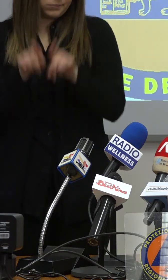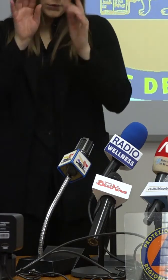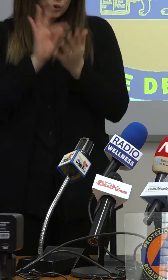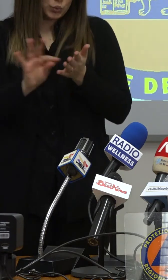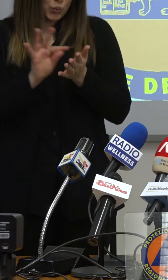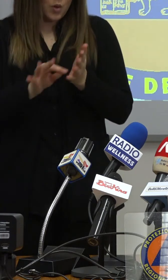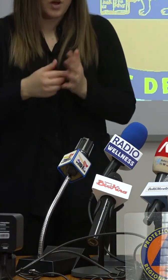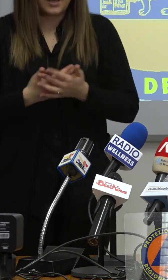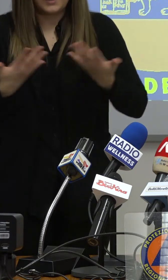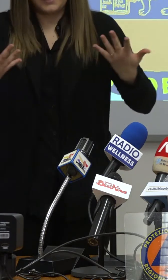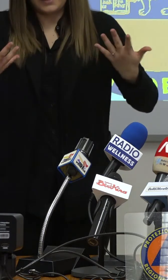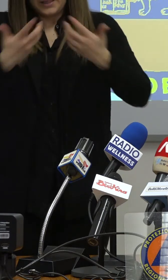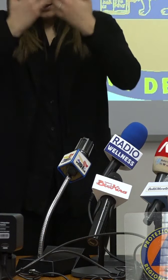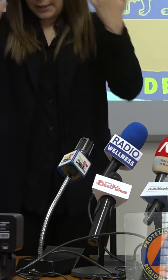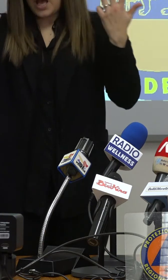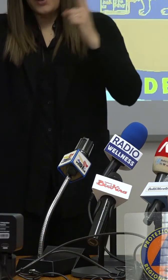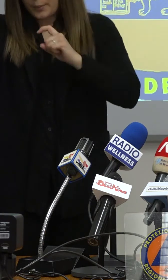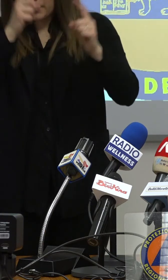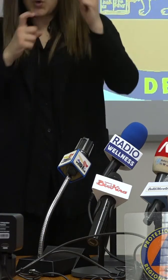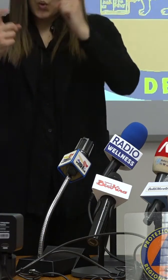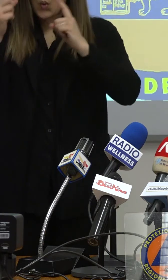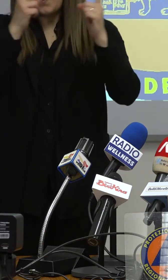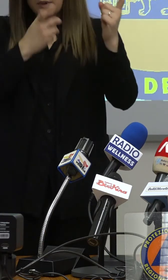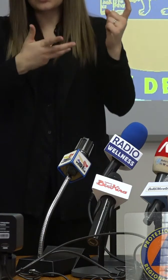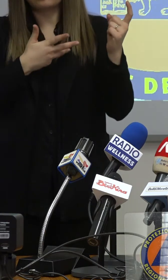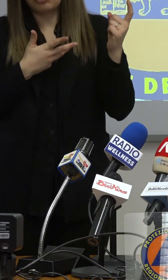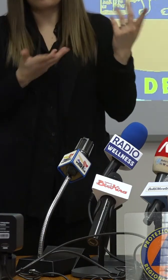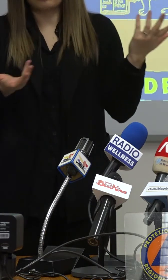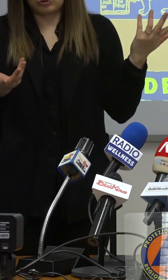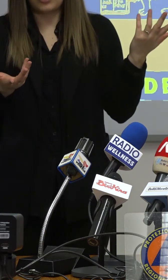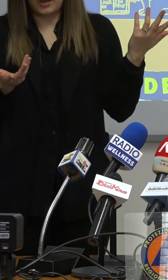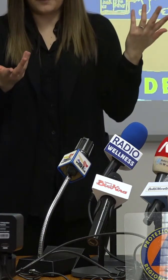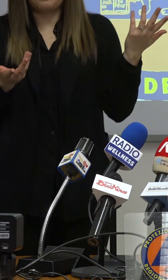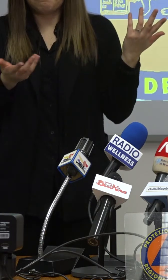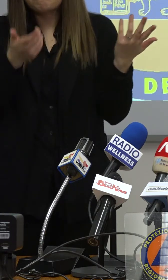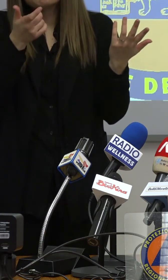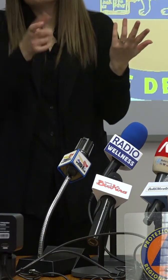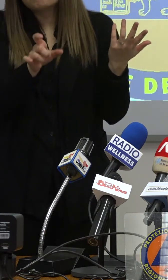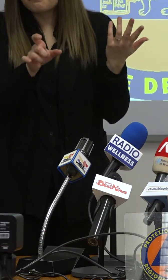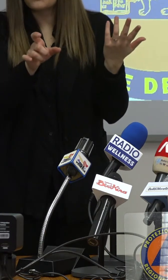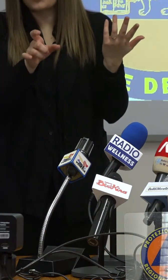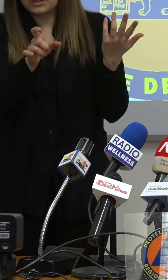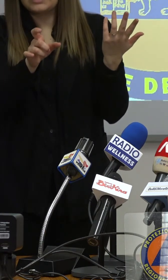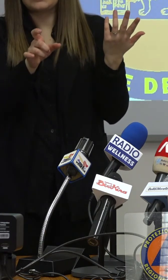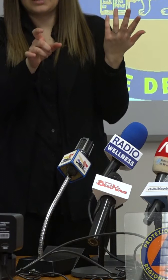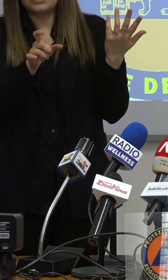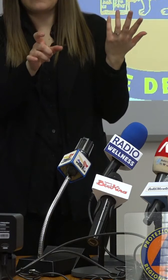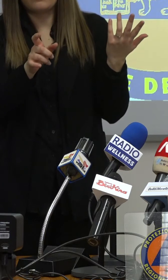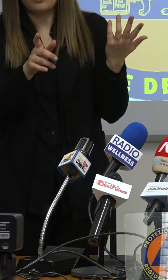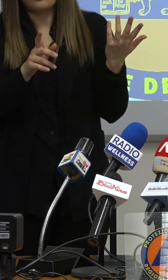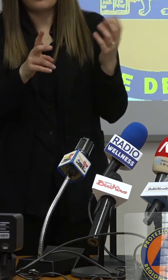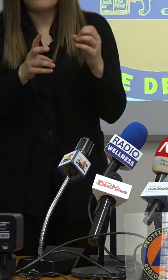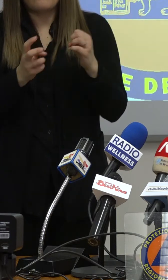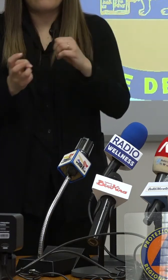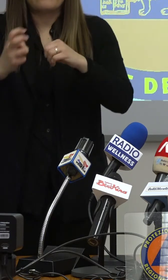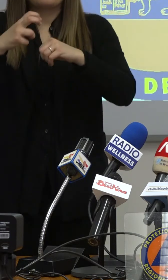che resta la preoccupazione, perché è un ulteriore elemento di circolazione che probabilmente è del virus,